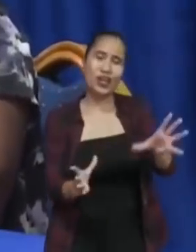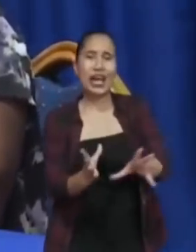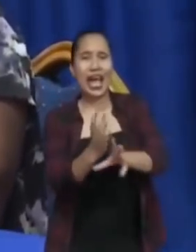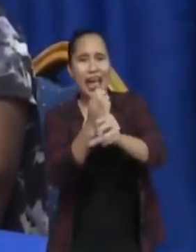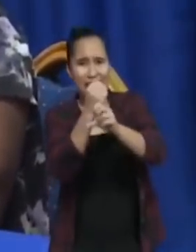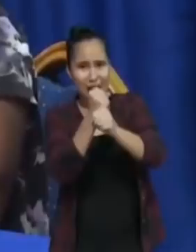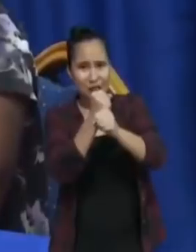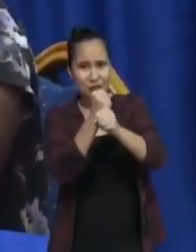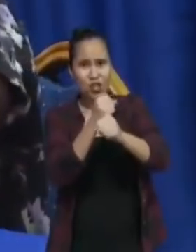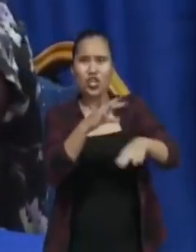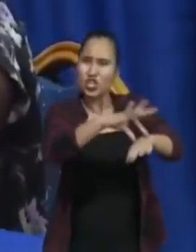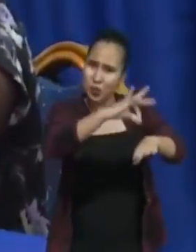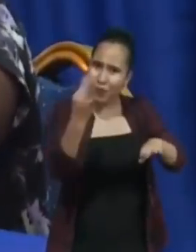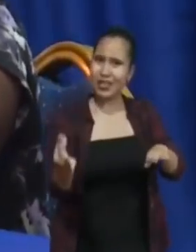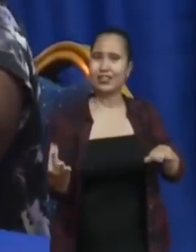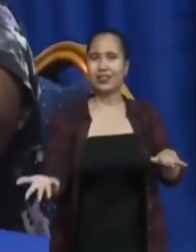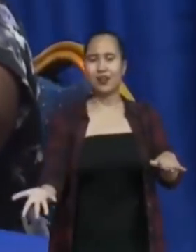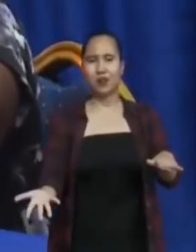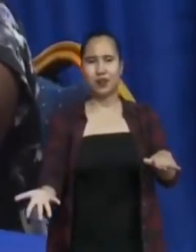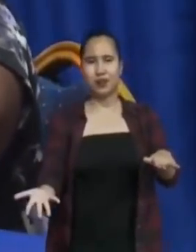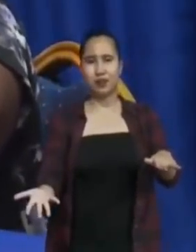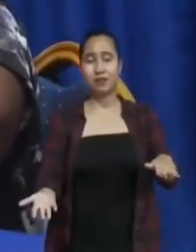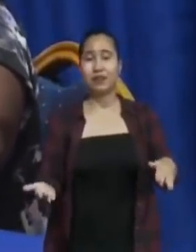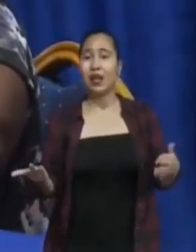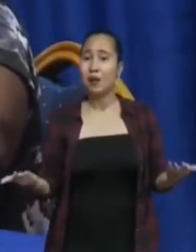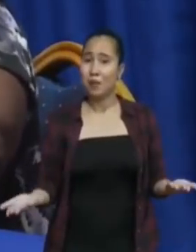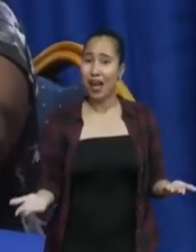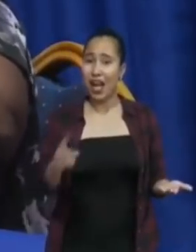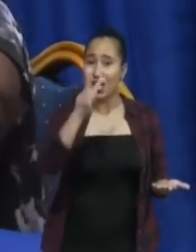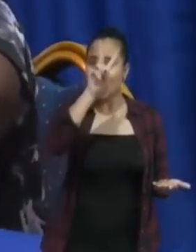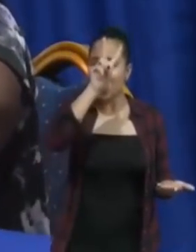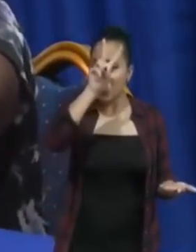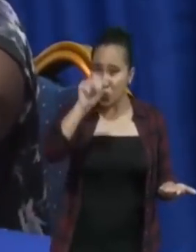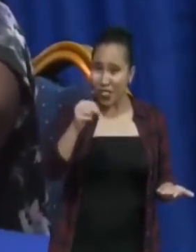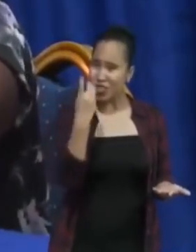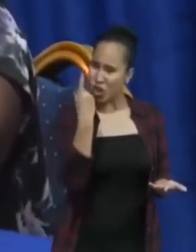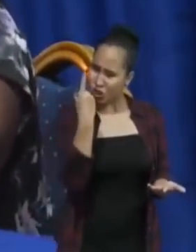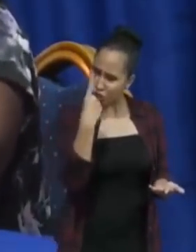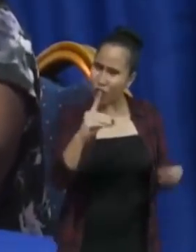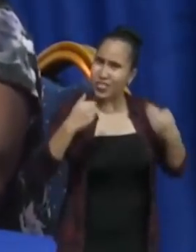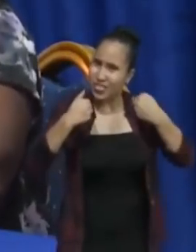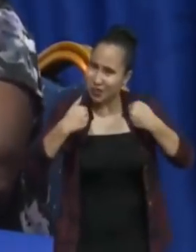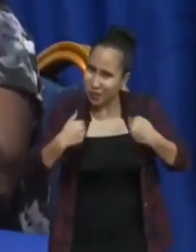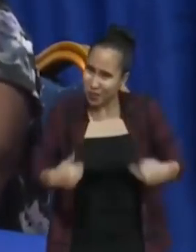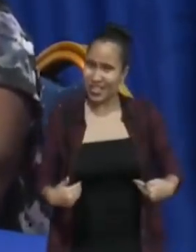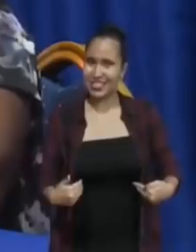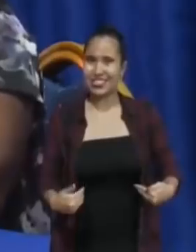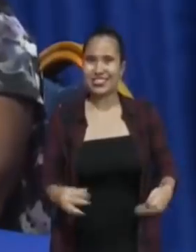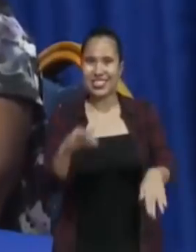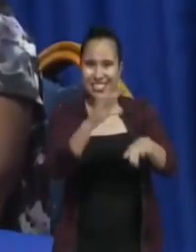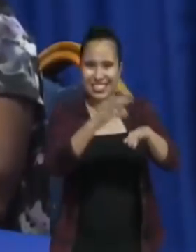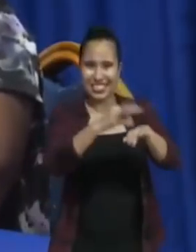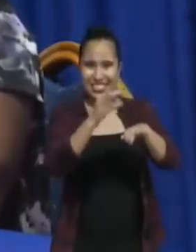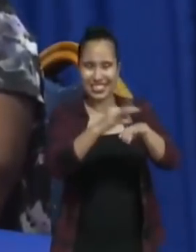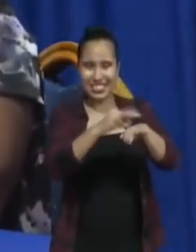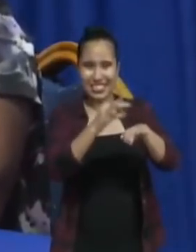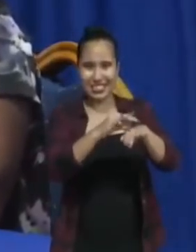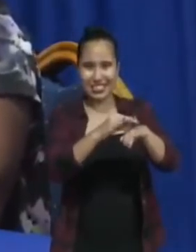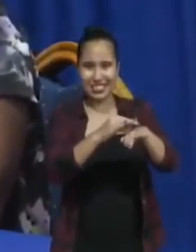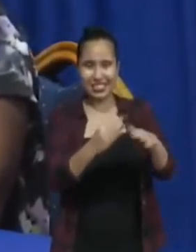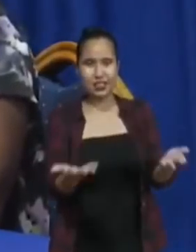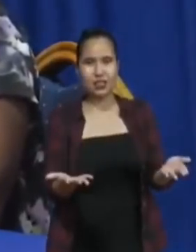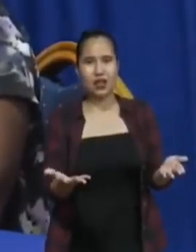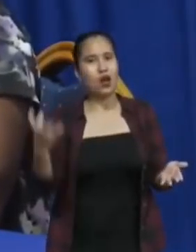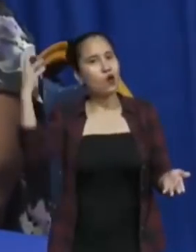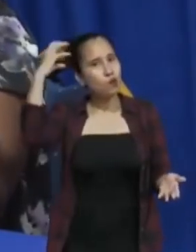knap baka tap yo fo toe. Maar ef 20 dozen smasiki, tak alaykar te, na wang bumbigie problem, di